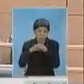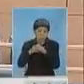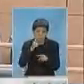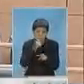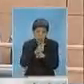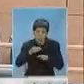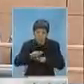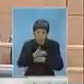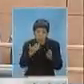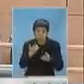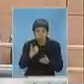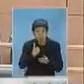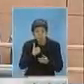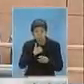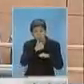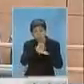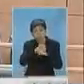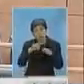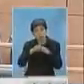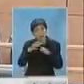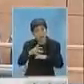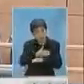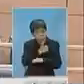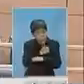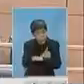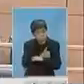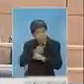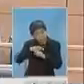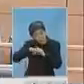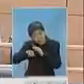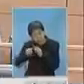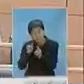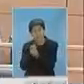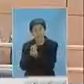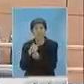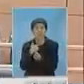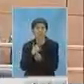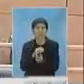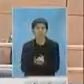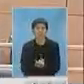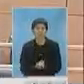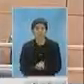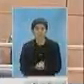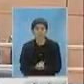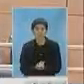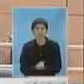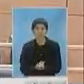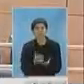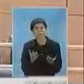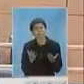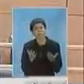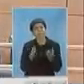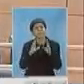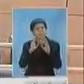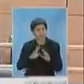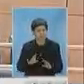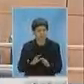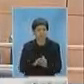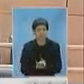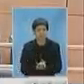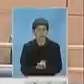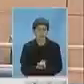เลี้ยงฉลองก็มีคนระดับหัวหน้าพรรคการเมืองไปพี่นอบพิเทาถึงที่นี่ครับก็มันมาอย่างงี้ครับ